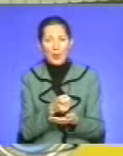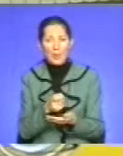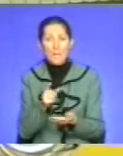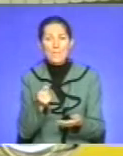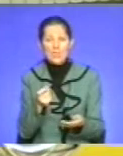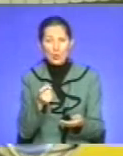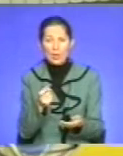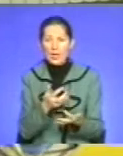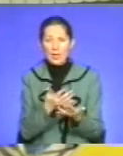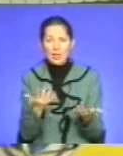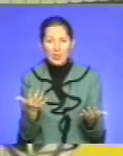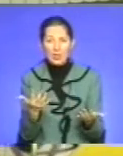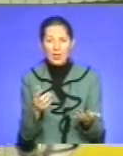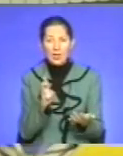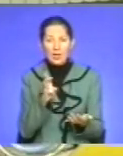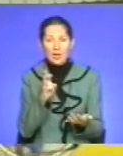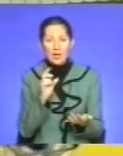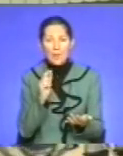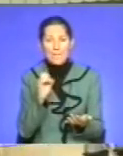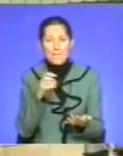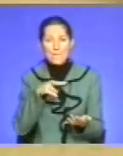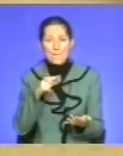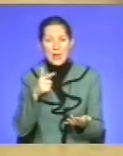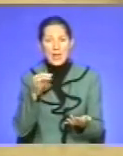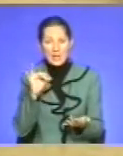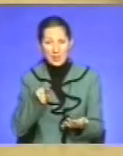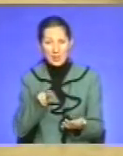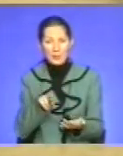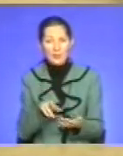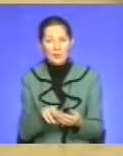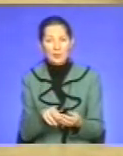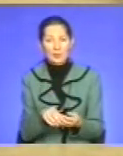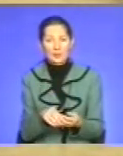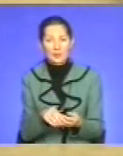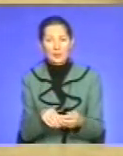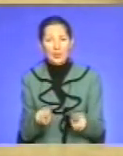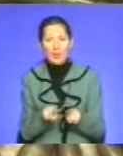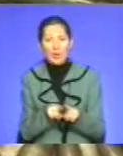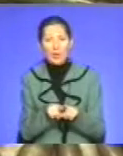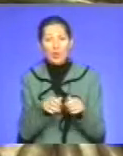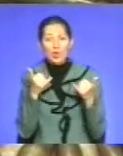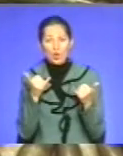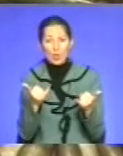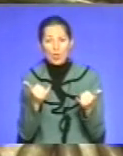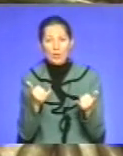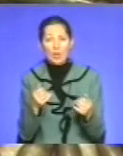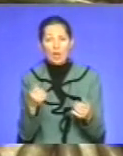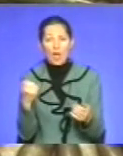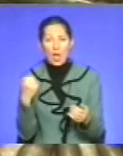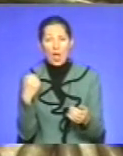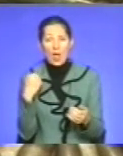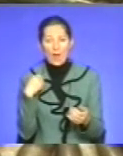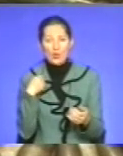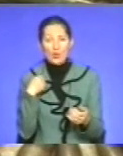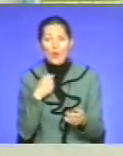пістолет бельгійського виробництва калібру 6,35 мм, а також сучасні та військові патрони.